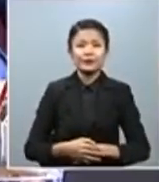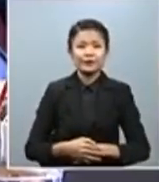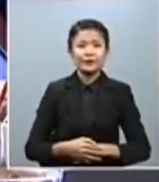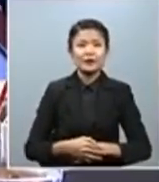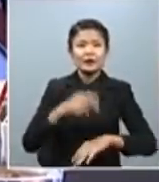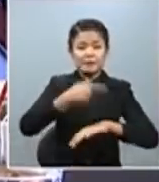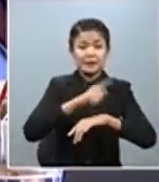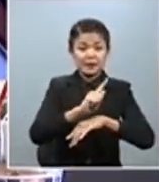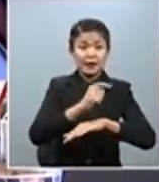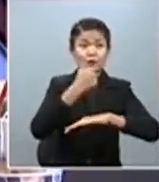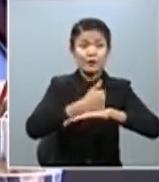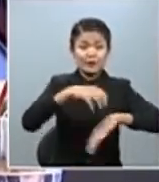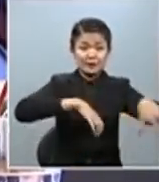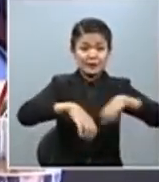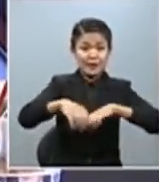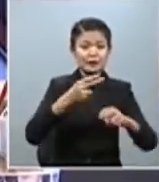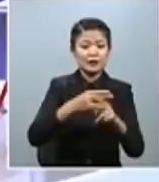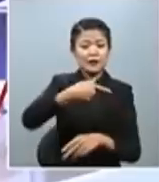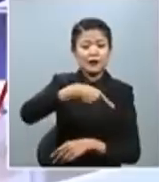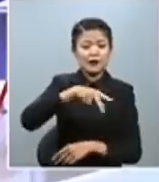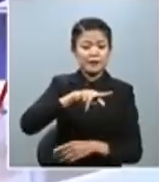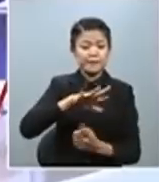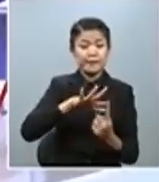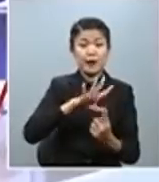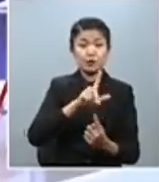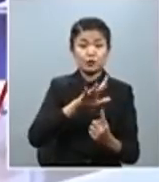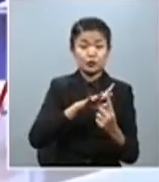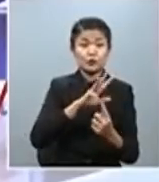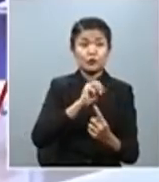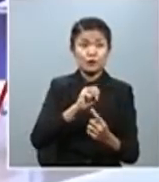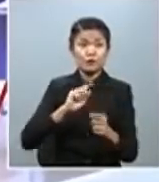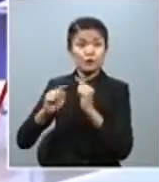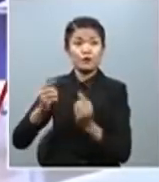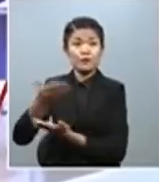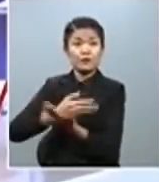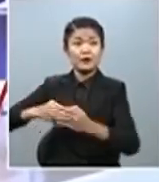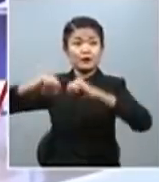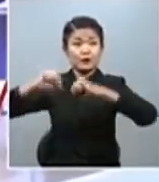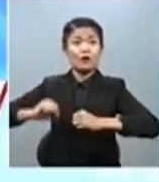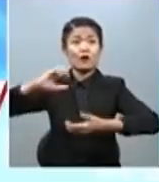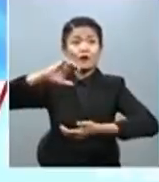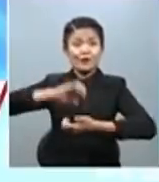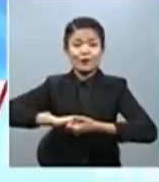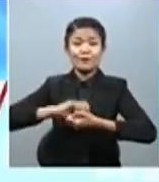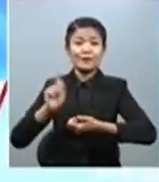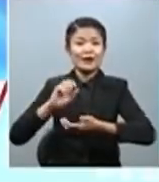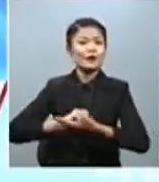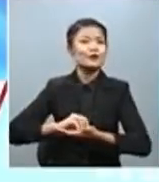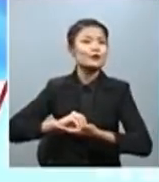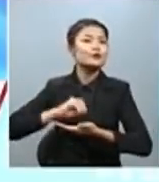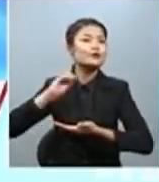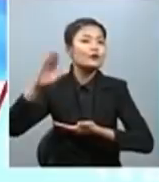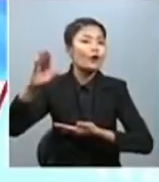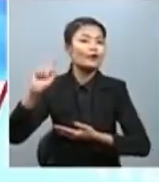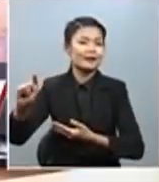ประธานเจ้าหน้าที่บริหารกลุ่มบริษัท BEC World ได้บรรลุข้อตกลงวางกรอบความร่วมมือส่งออกคอนเทนต์ไปจีนกับบริษั